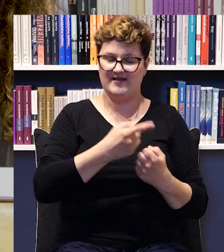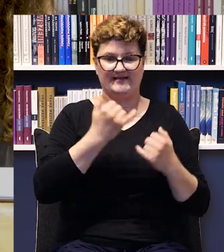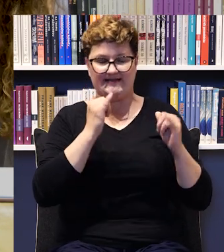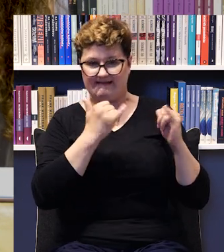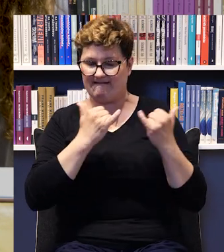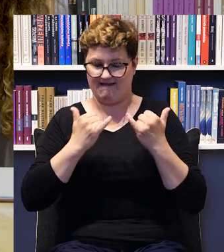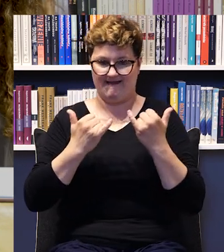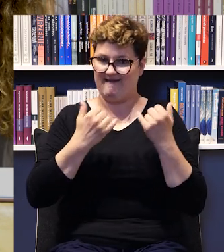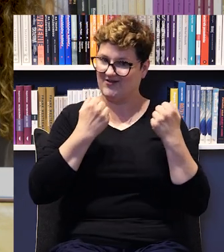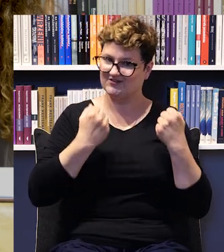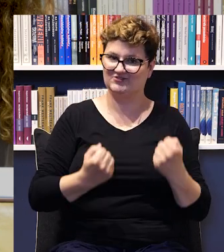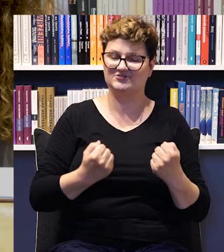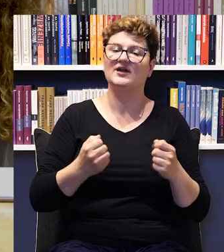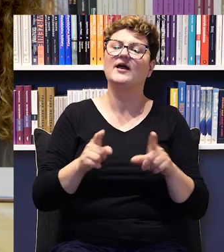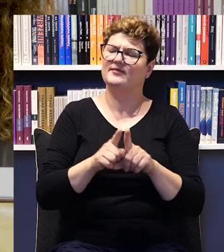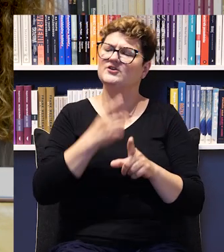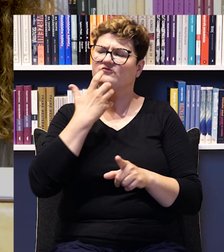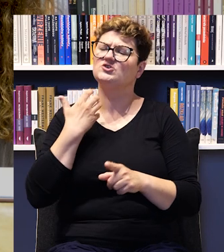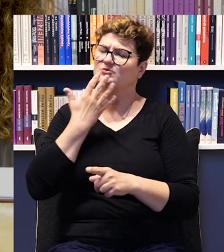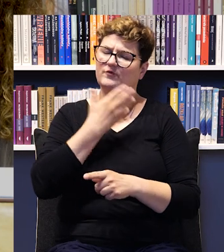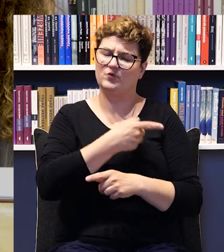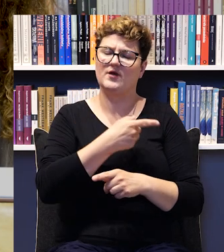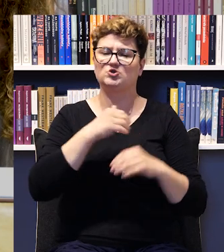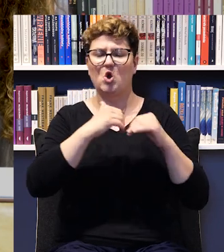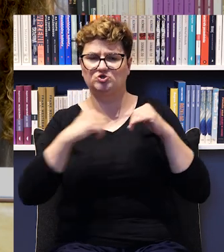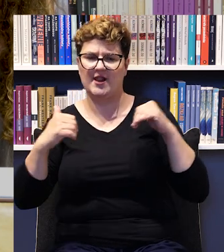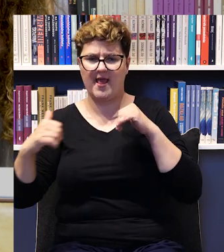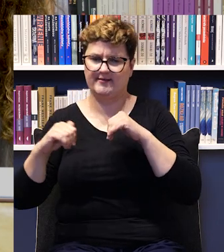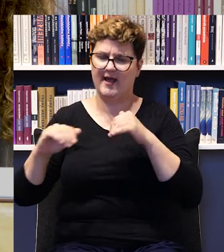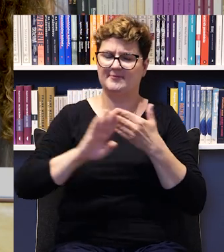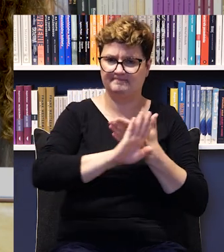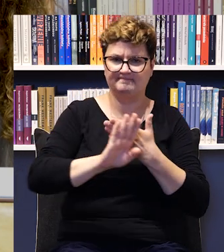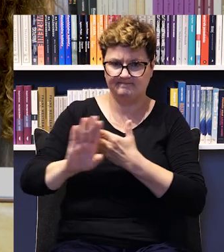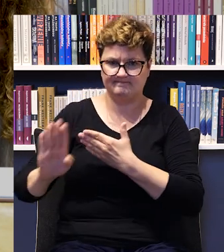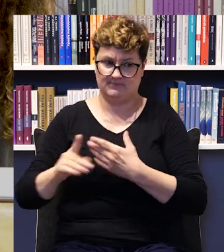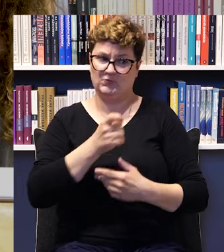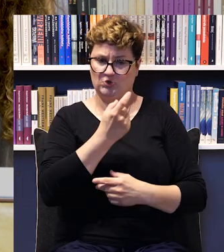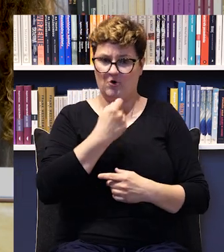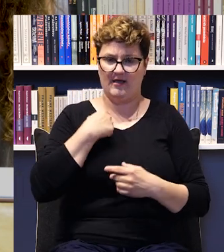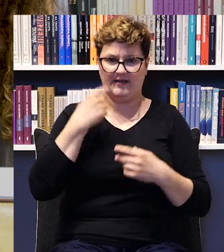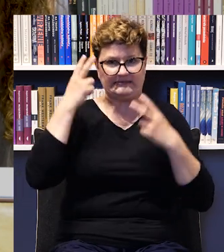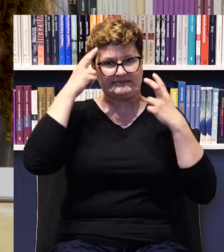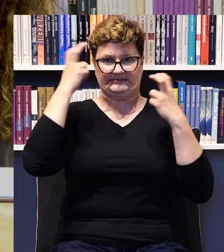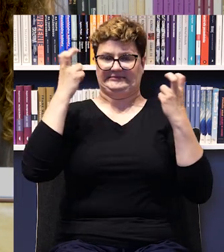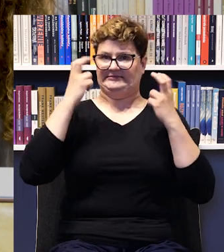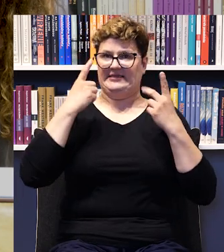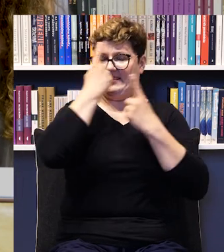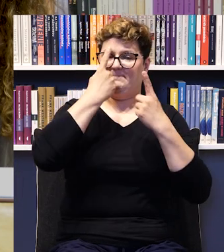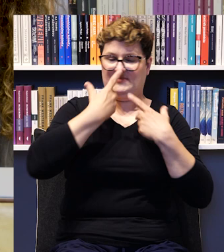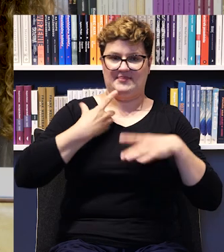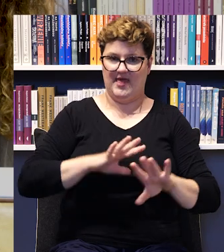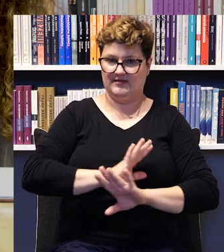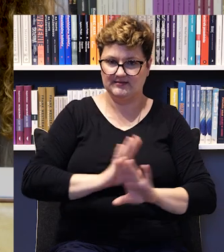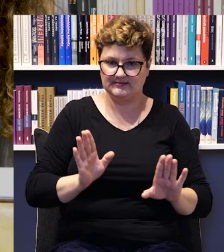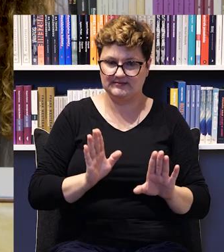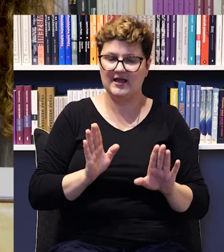przetrawienia. To też jest coś, co mówiłaś wcześniej o oddzieleniach właśnie. To jest coś, co ona chyba też trochę wypiera przez większość tej